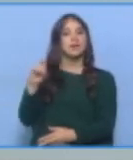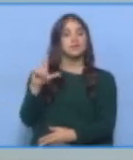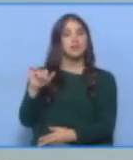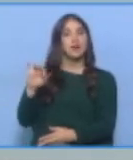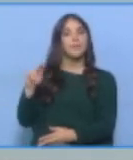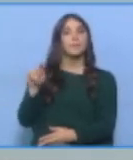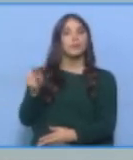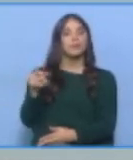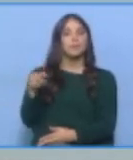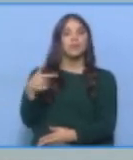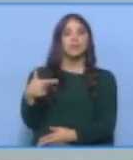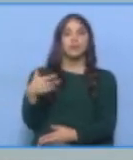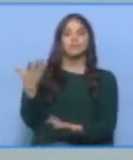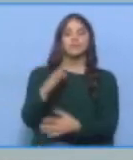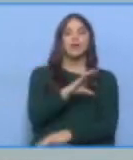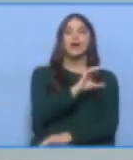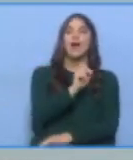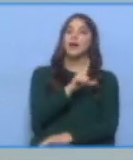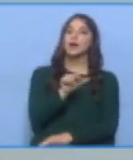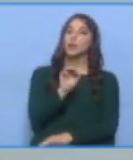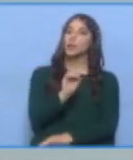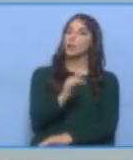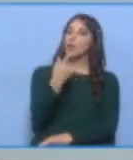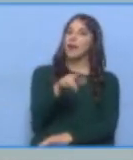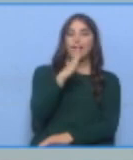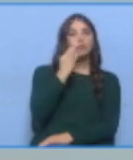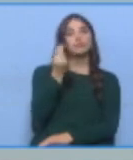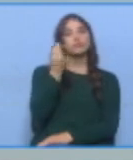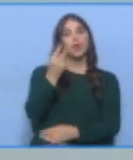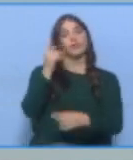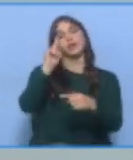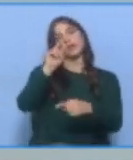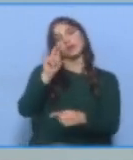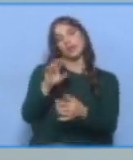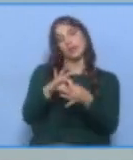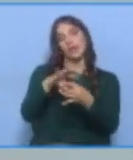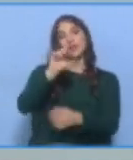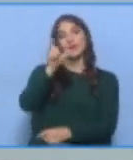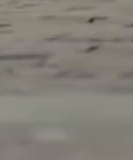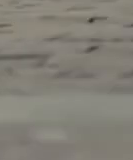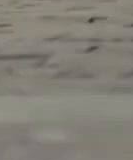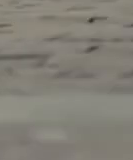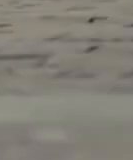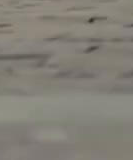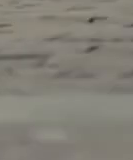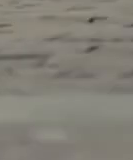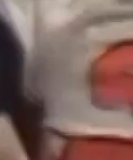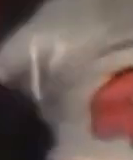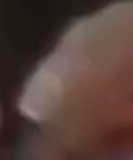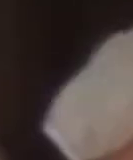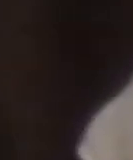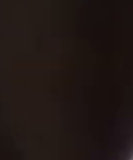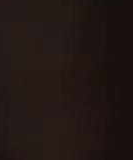Carlo Acutis é um jovem italiano que viveu 15 anos e tem o processo de canonização em curso.